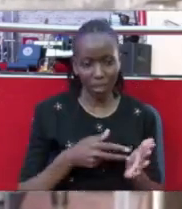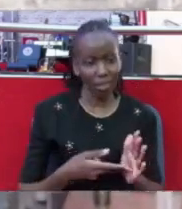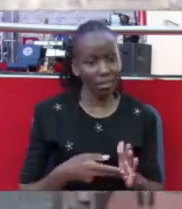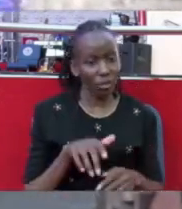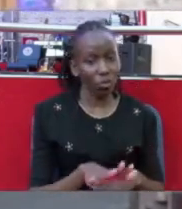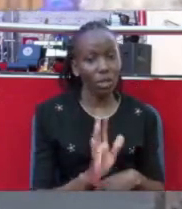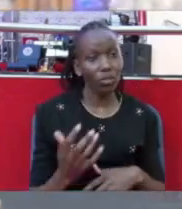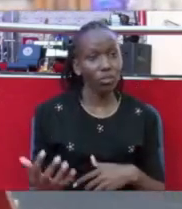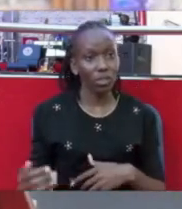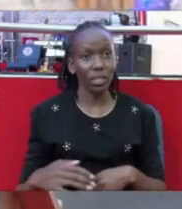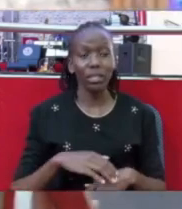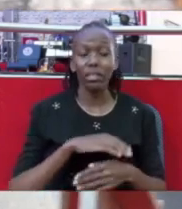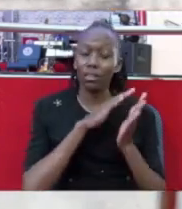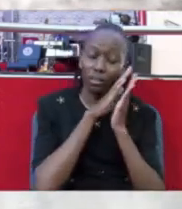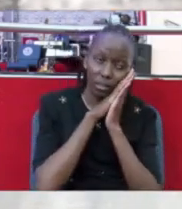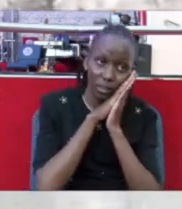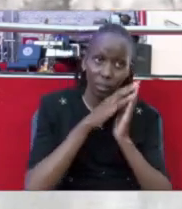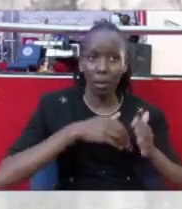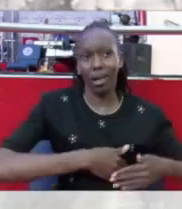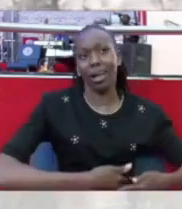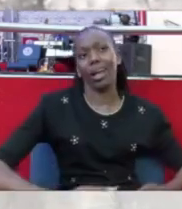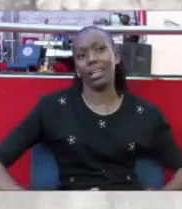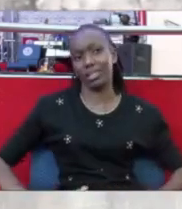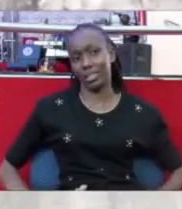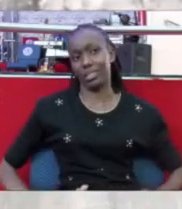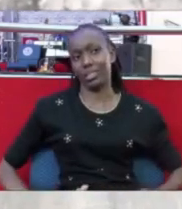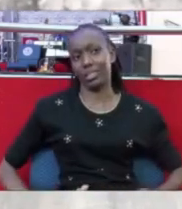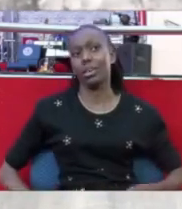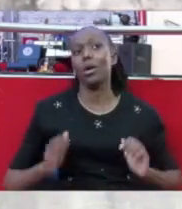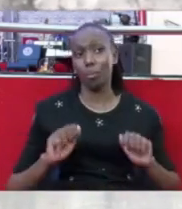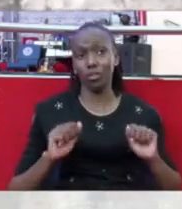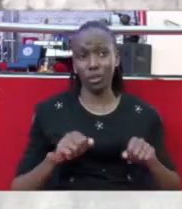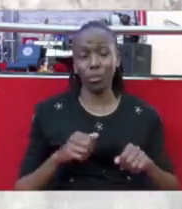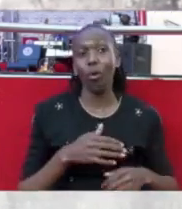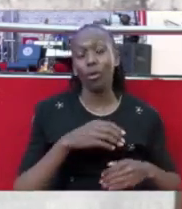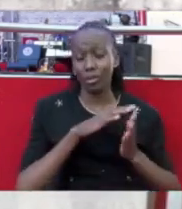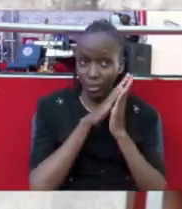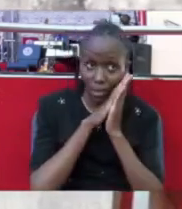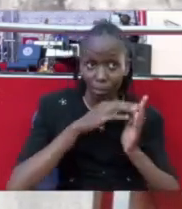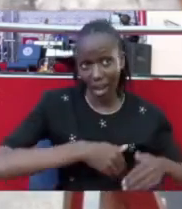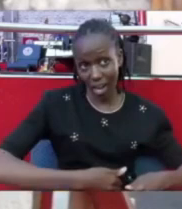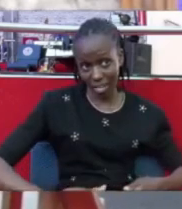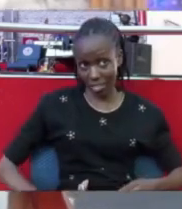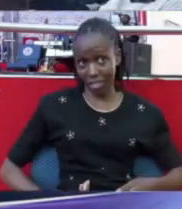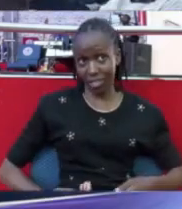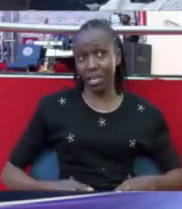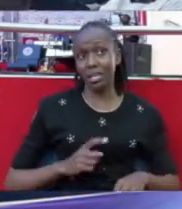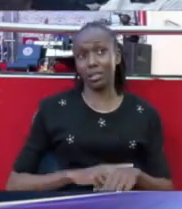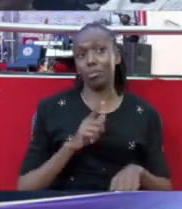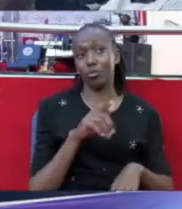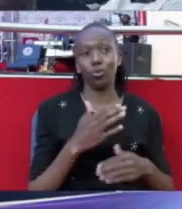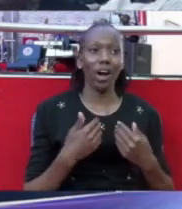njaa. They will sleep hungry even with a big farm. Wanaweza lala njaa hata ukiwa na shamba kubwa. And so today I want to share a